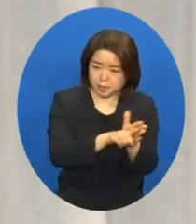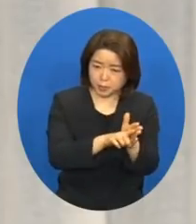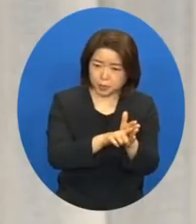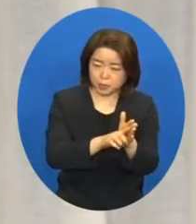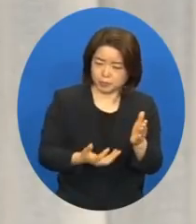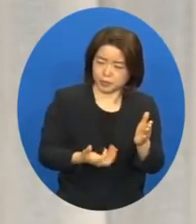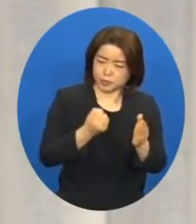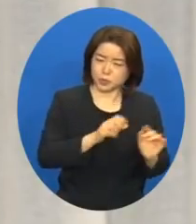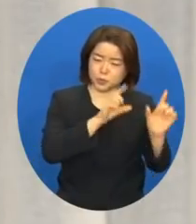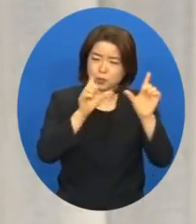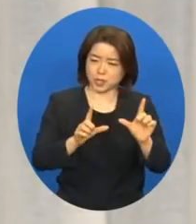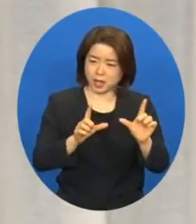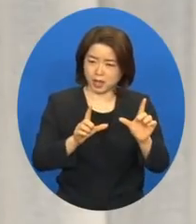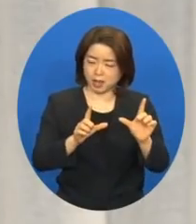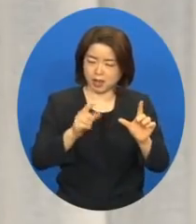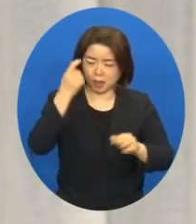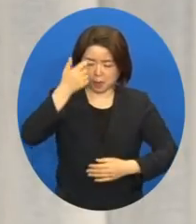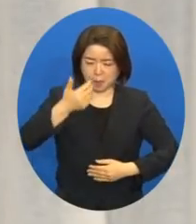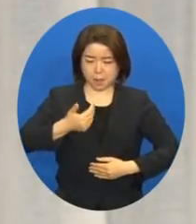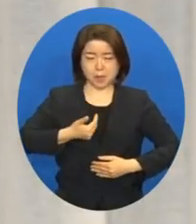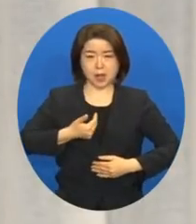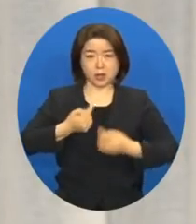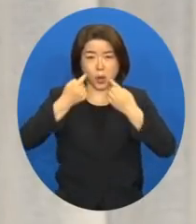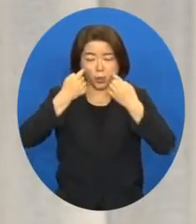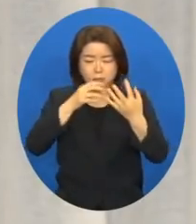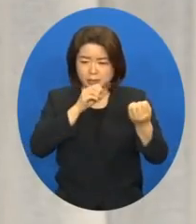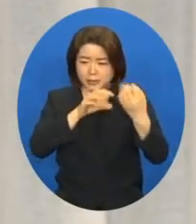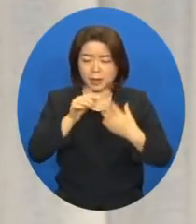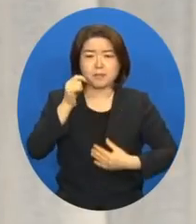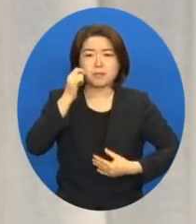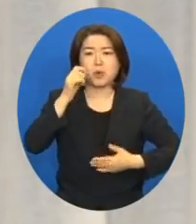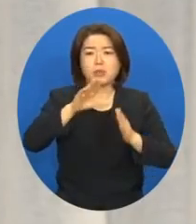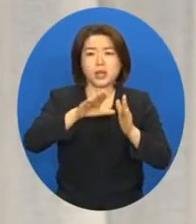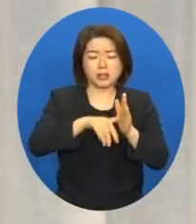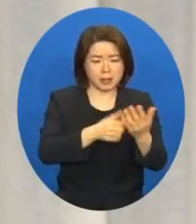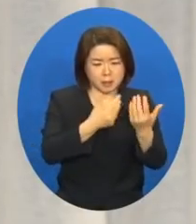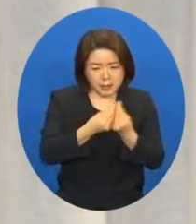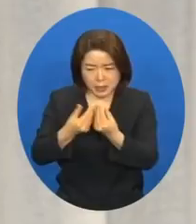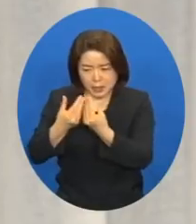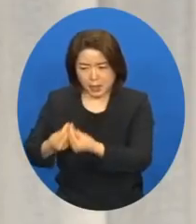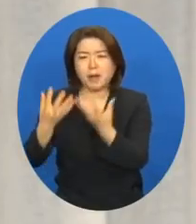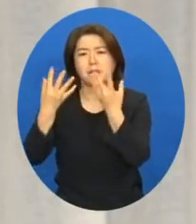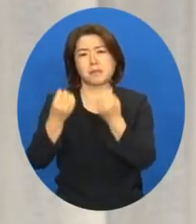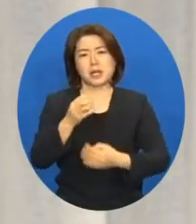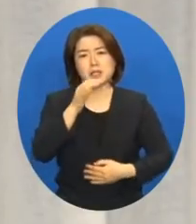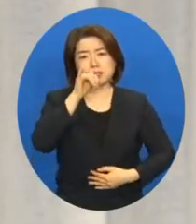대해서 분명하게 자신이 없는 문제를 만날 때가 많이 있었습니다.